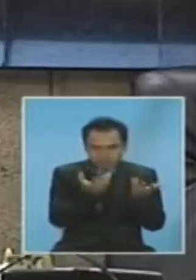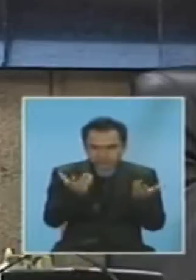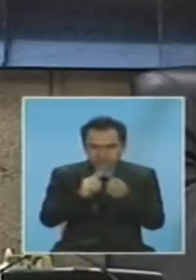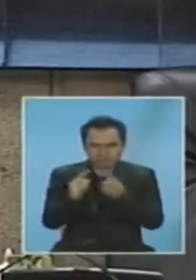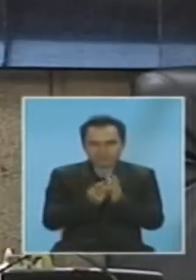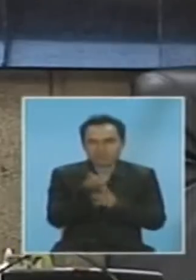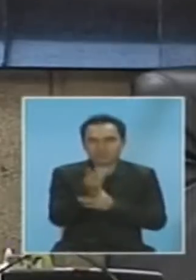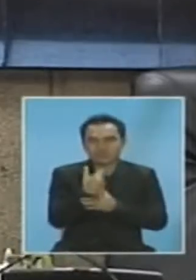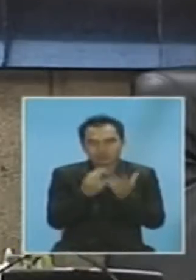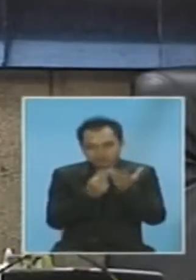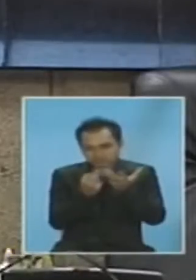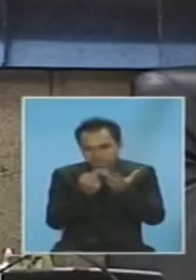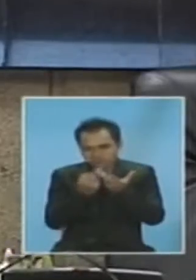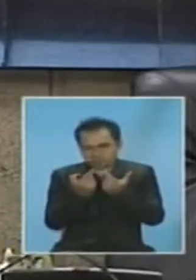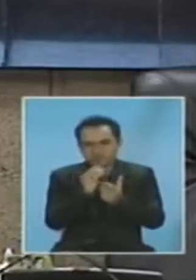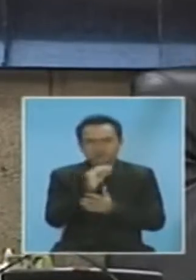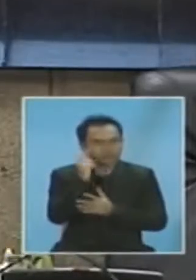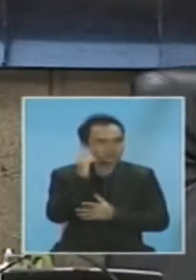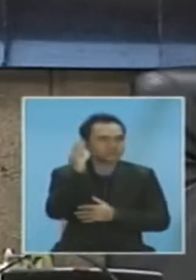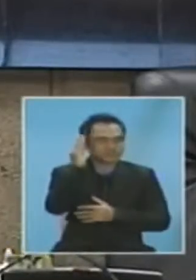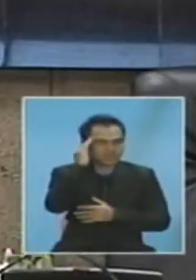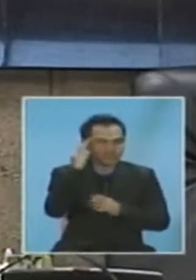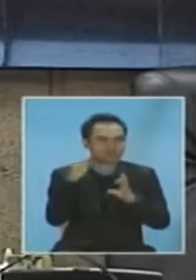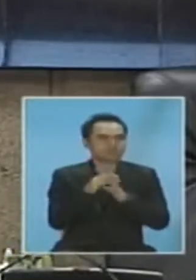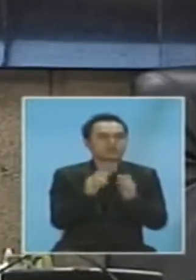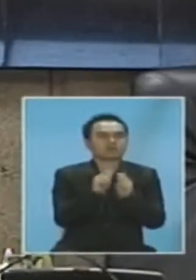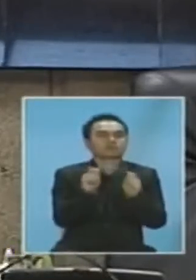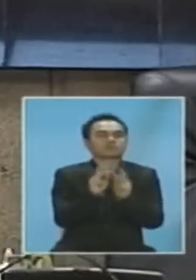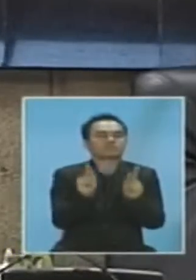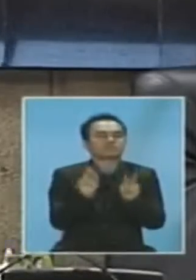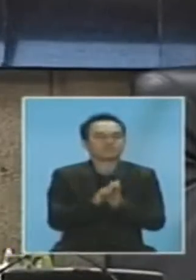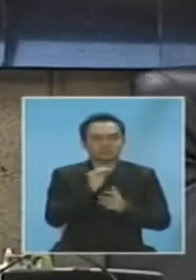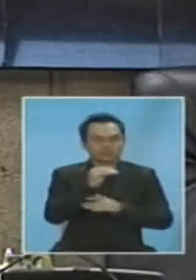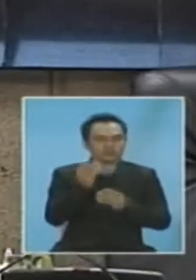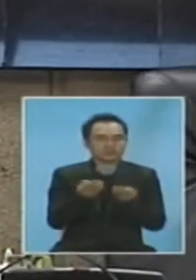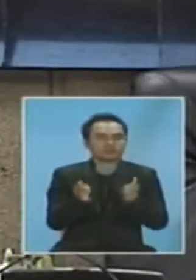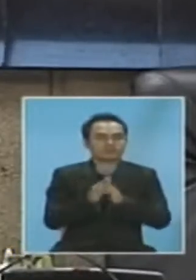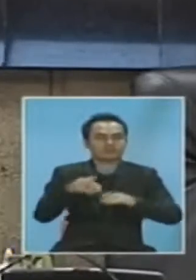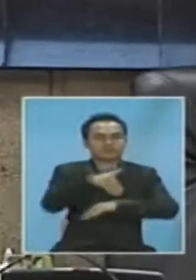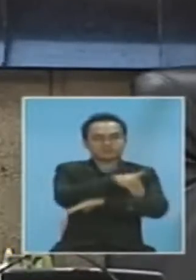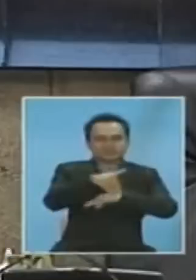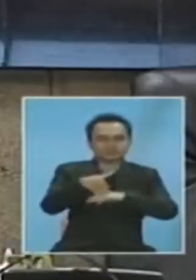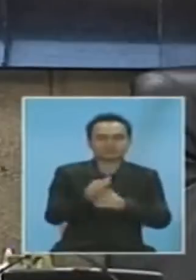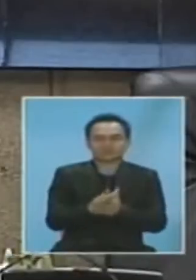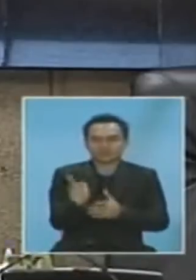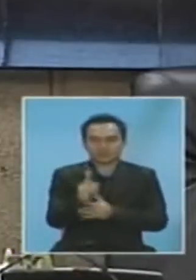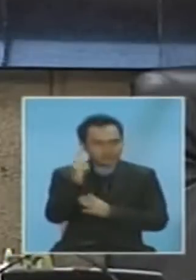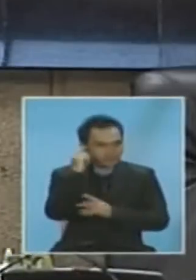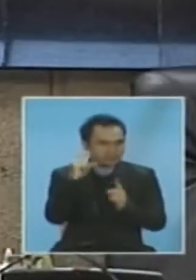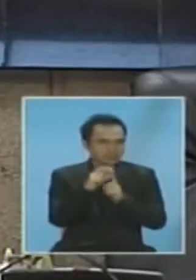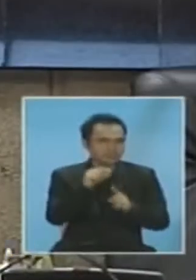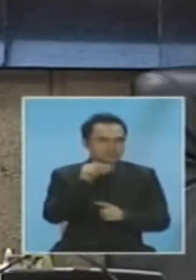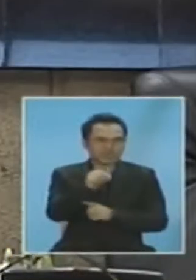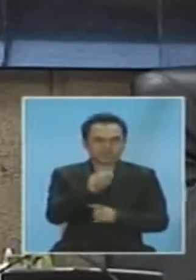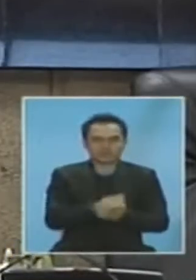ศภายหลังจากที่ได้รับทราบรายงานของอนุกรรมการปิดบัญชีรวมทั้งคำสั่งที่ตั้ง